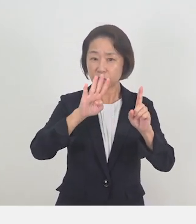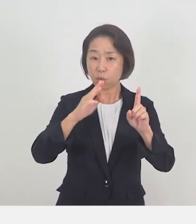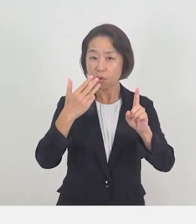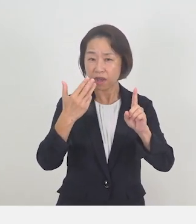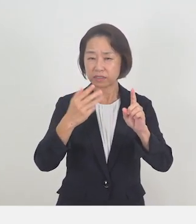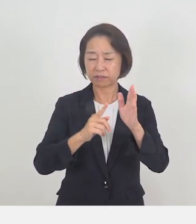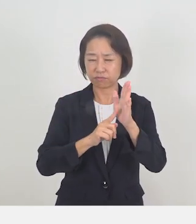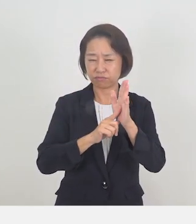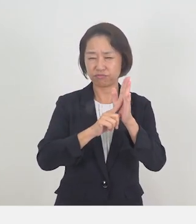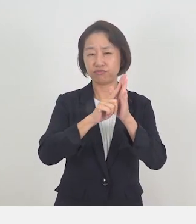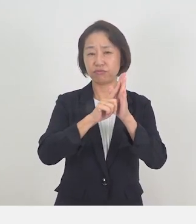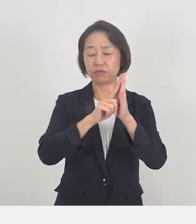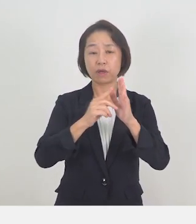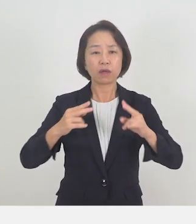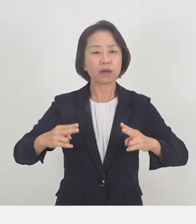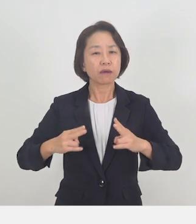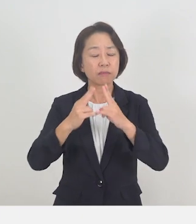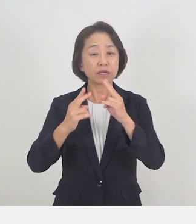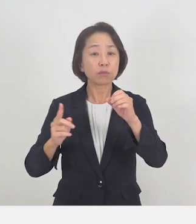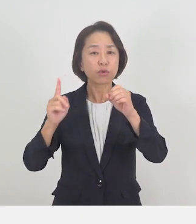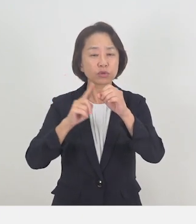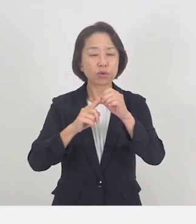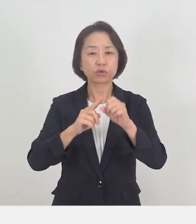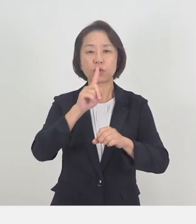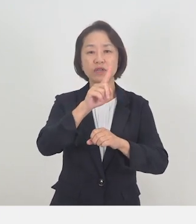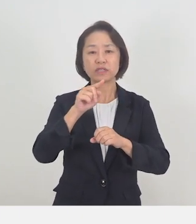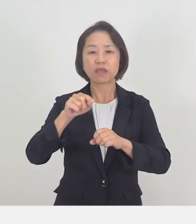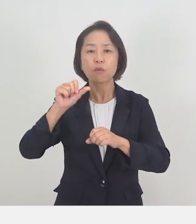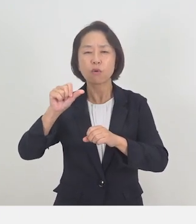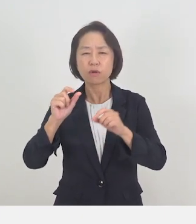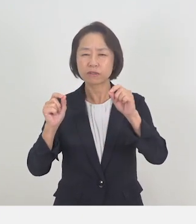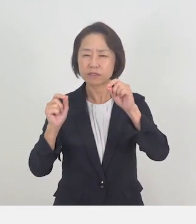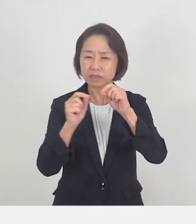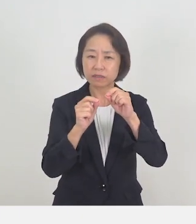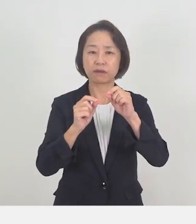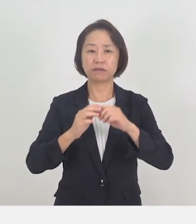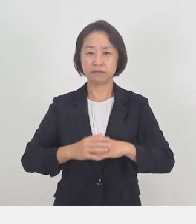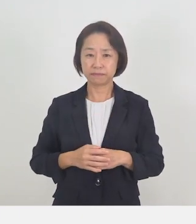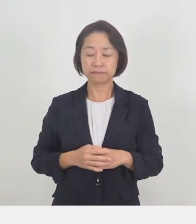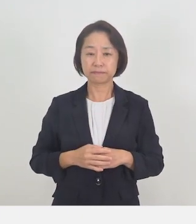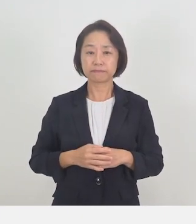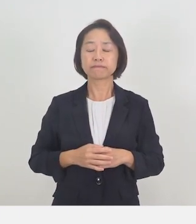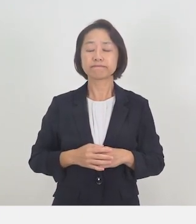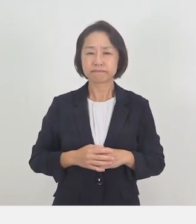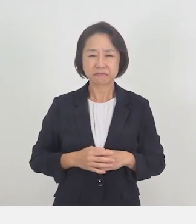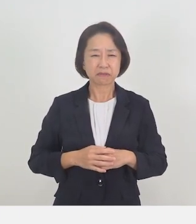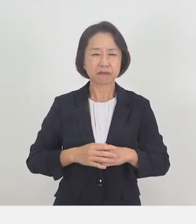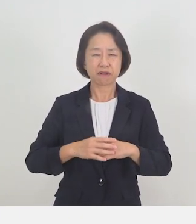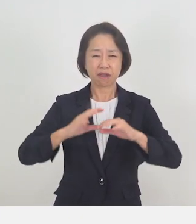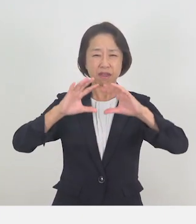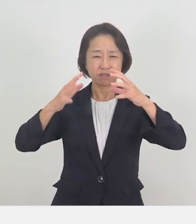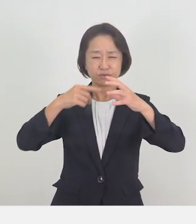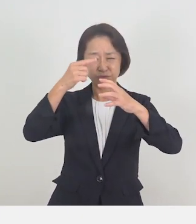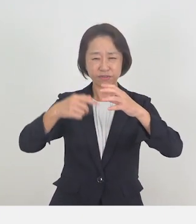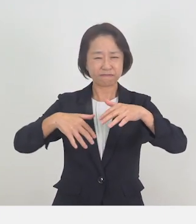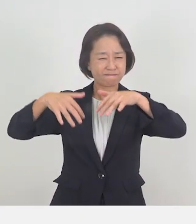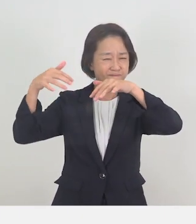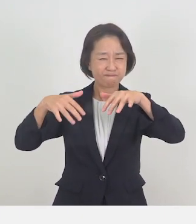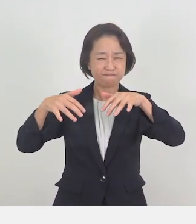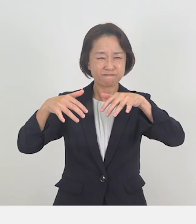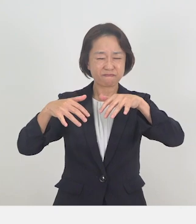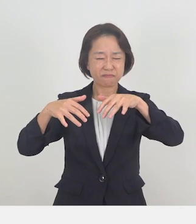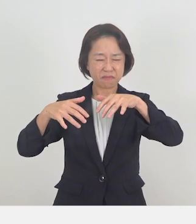高くパ目標で定める上限1.5°に切迫していますまた豪雨災害なども頻発してい